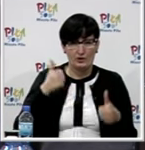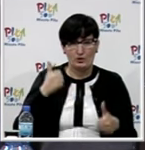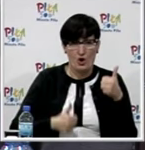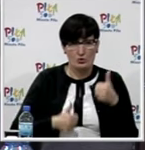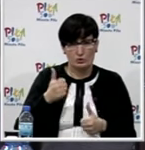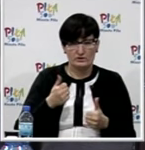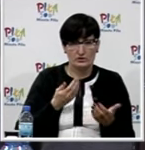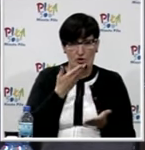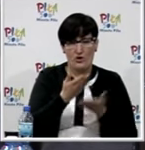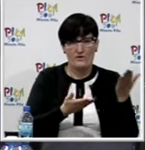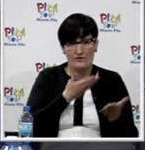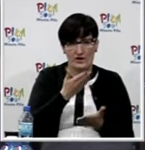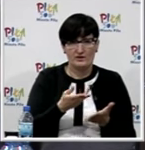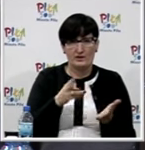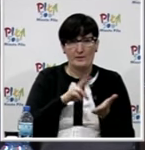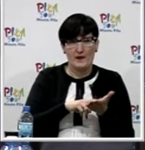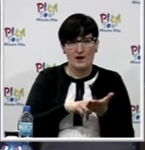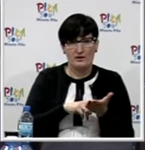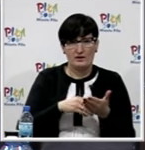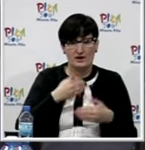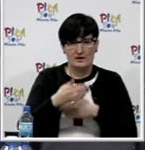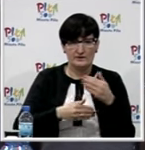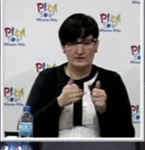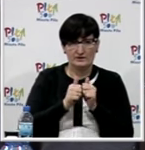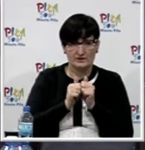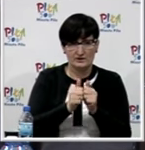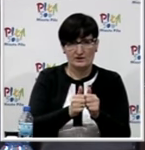na realizację zadań publicznych gminy w roku